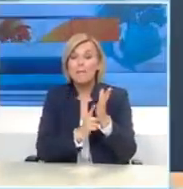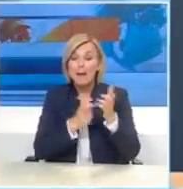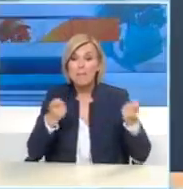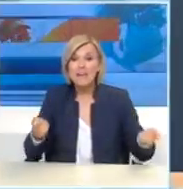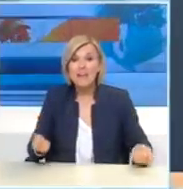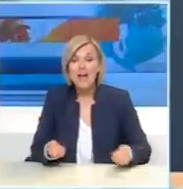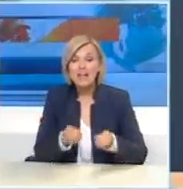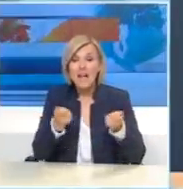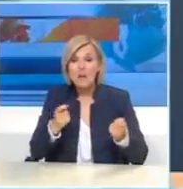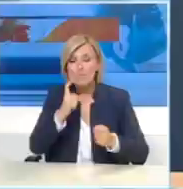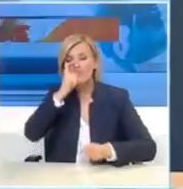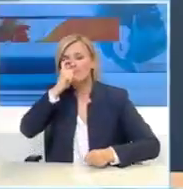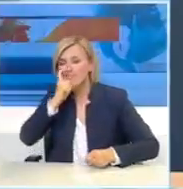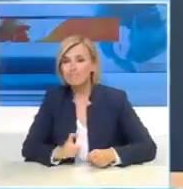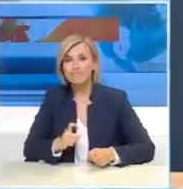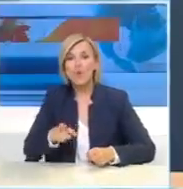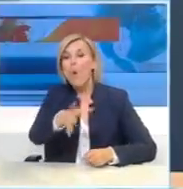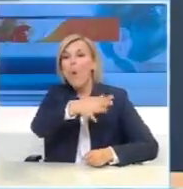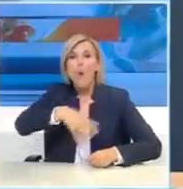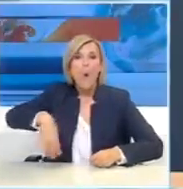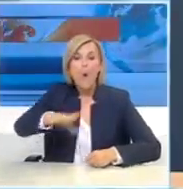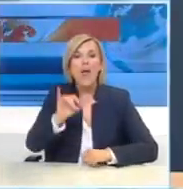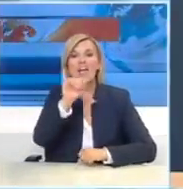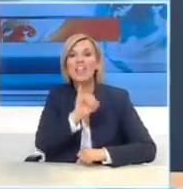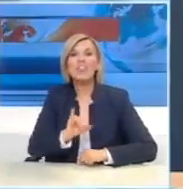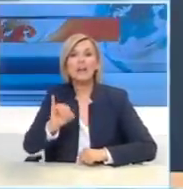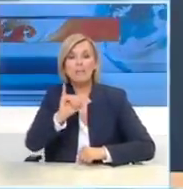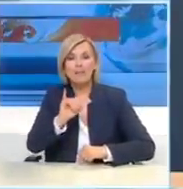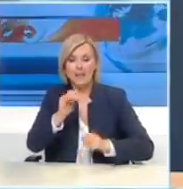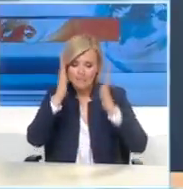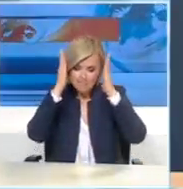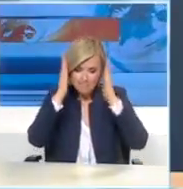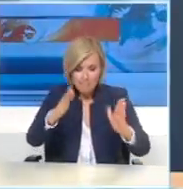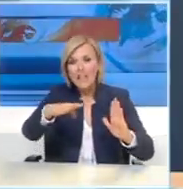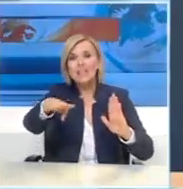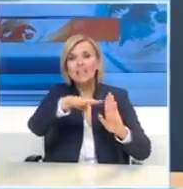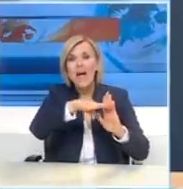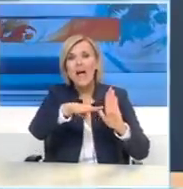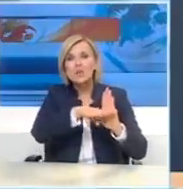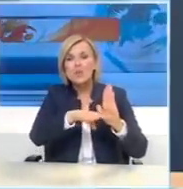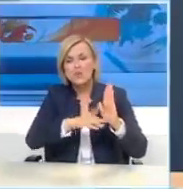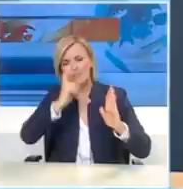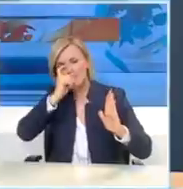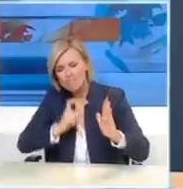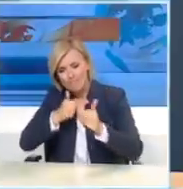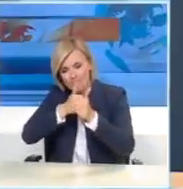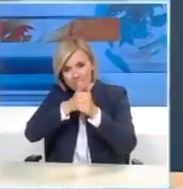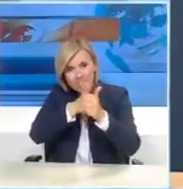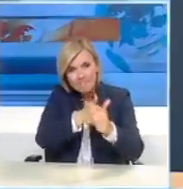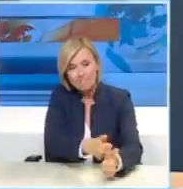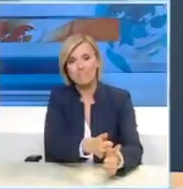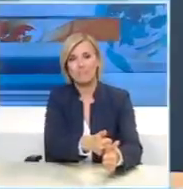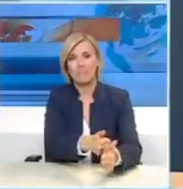καλή εφαρμογή των κανόνων υγιεινής στα ιδρύματα που αναφέρονται από τη Συνομοσπονδία και πρέπει όλοι μας να επαγρυπνήσουμε γι' αυτό,